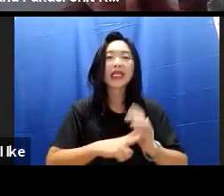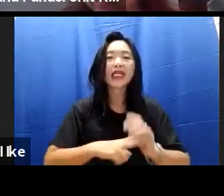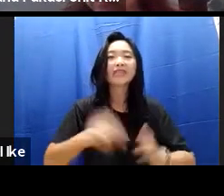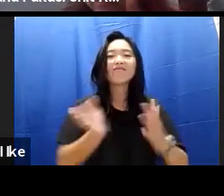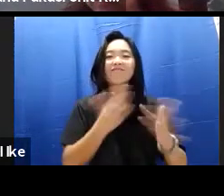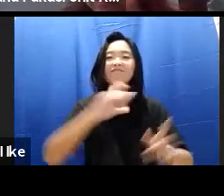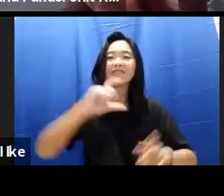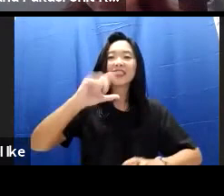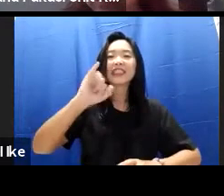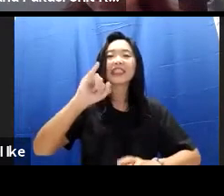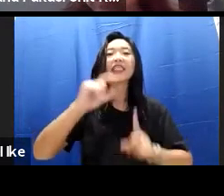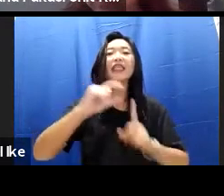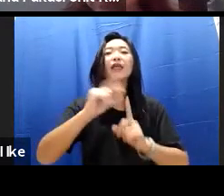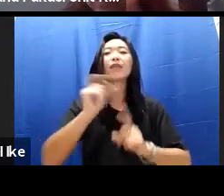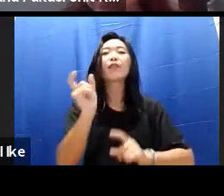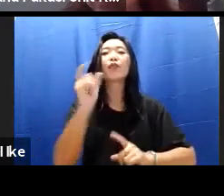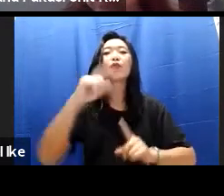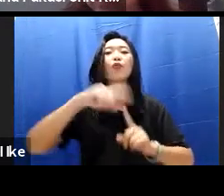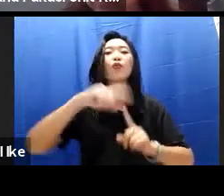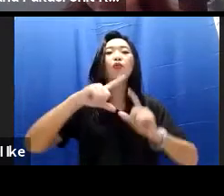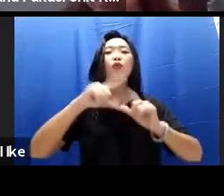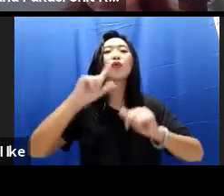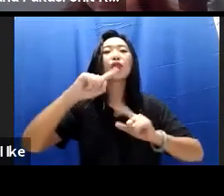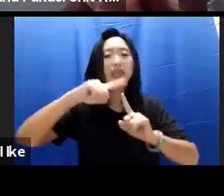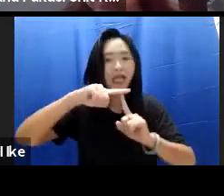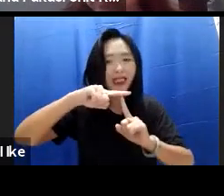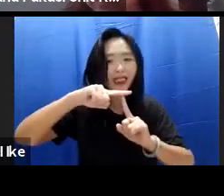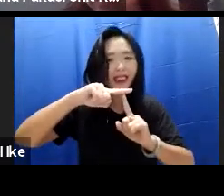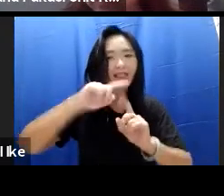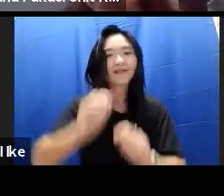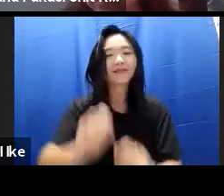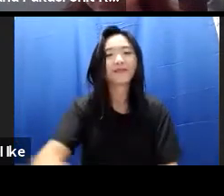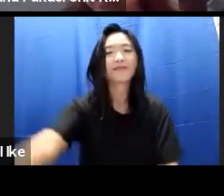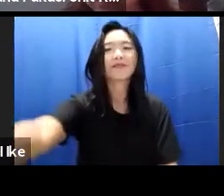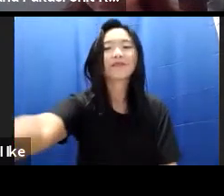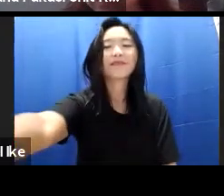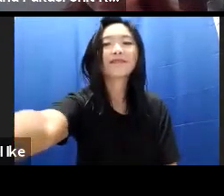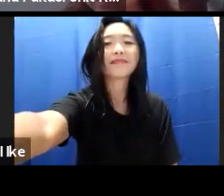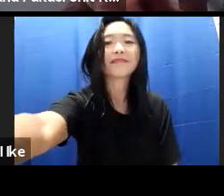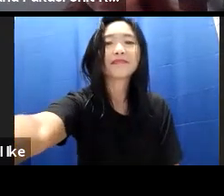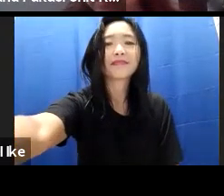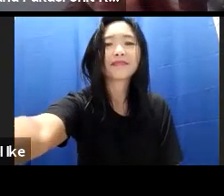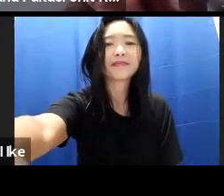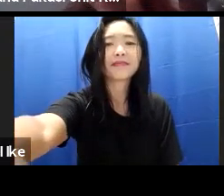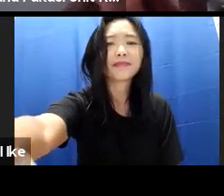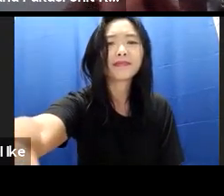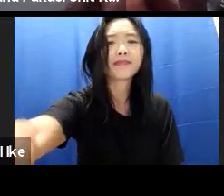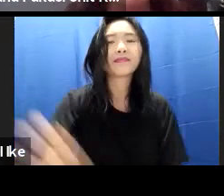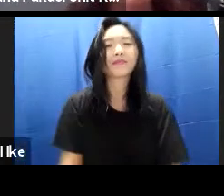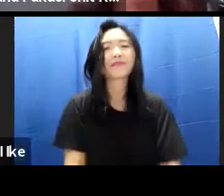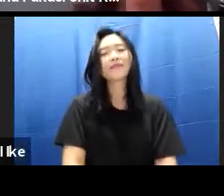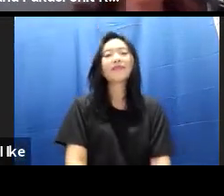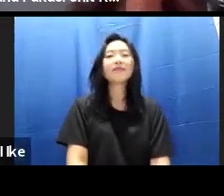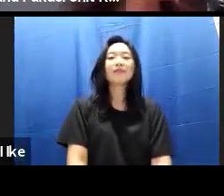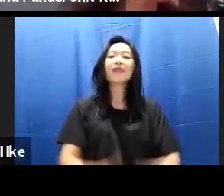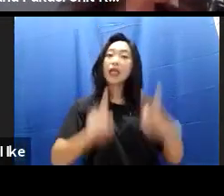Reuni, apa kabar, Bah? Baik, sehat, baik, ya? Ra. Ya. Alhamdulillah. Ya. Kemudian ada